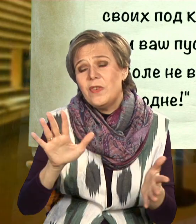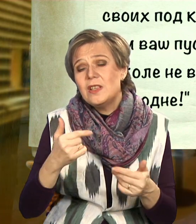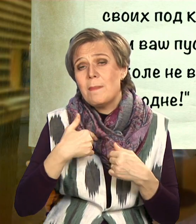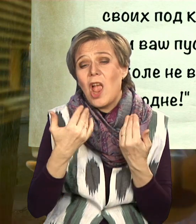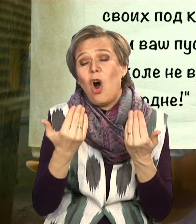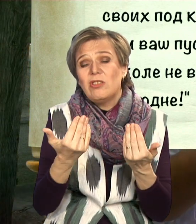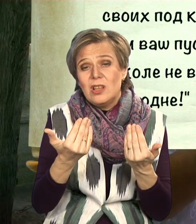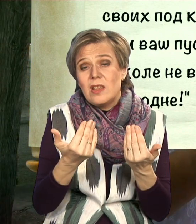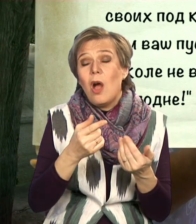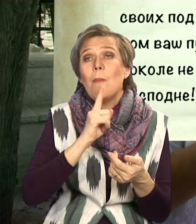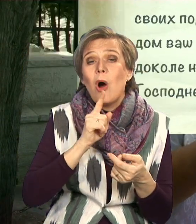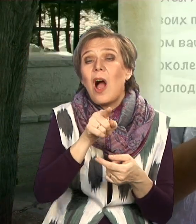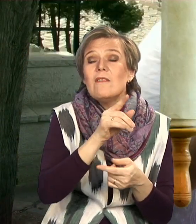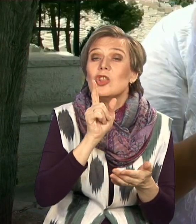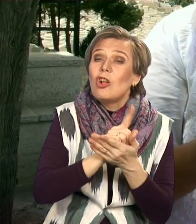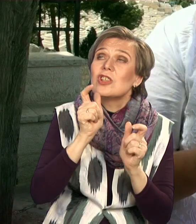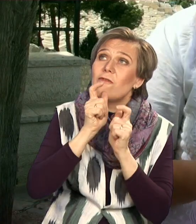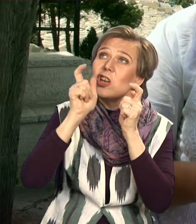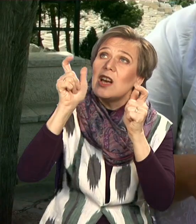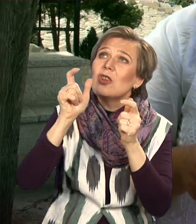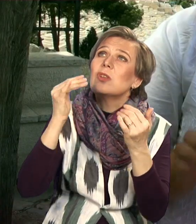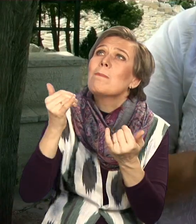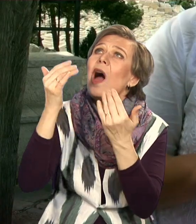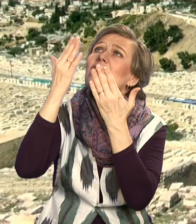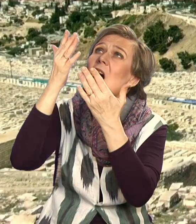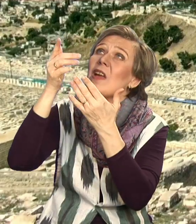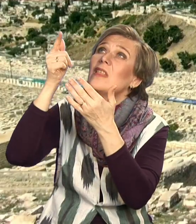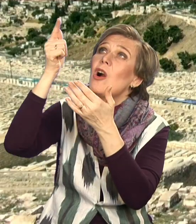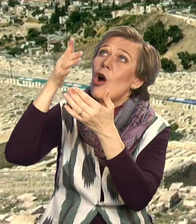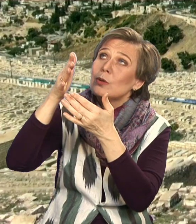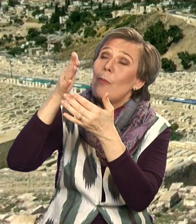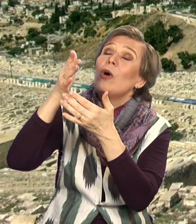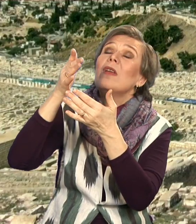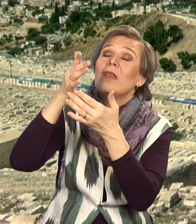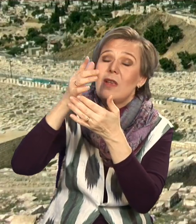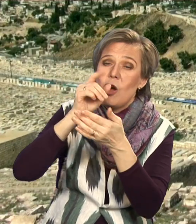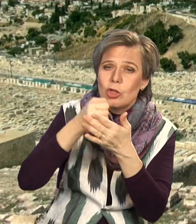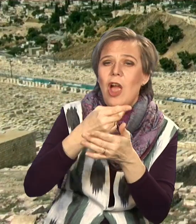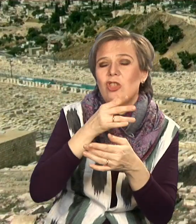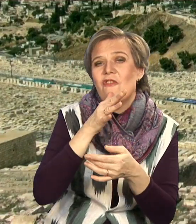отныне, доколе не воскликнете, благословен гряды во имя Господне».